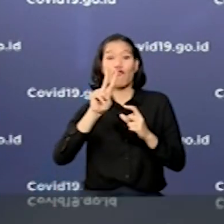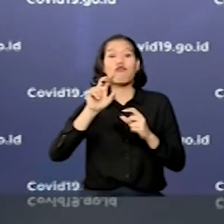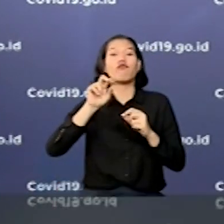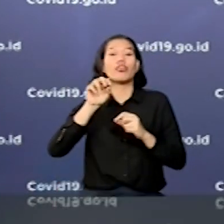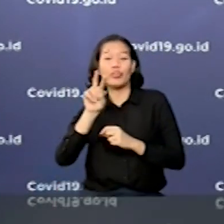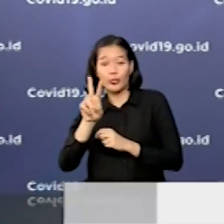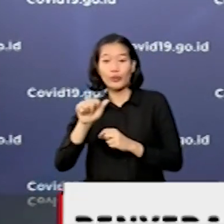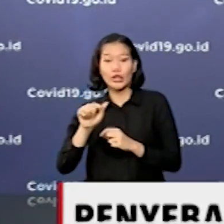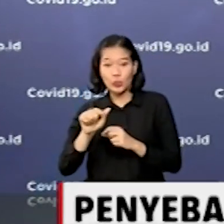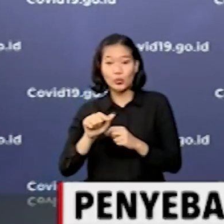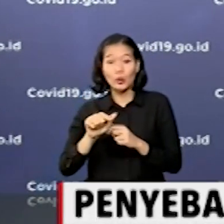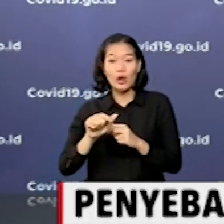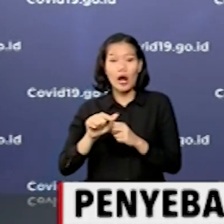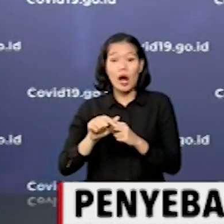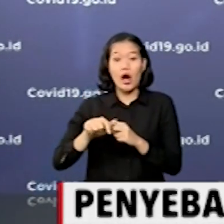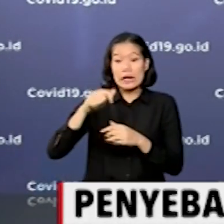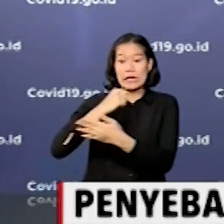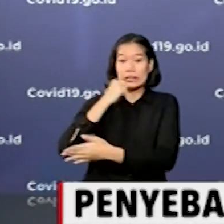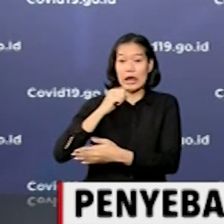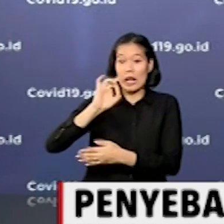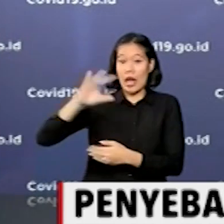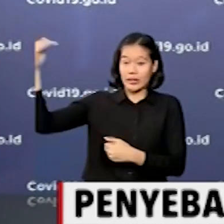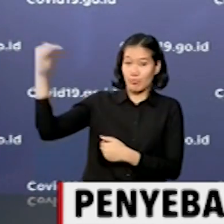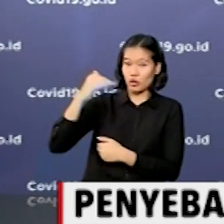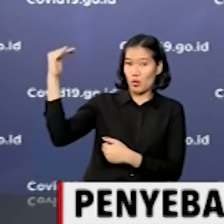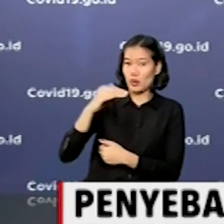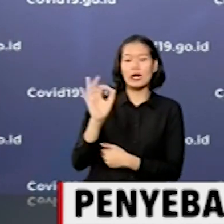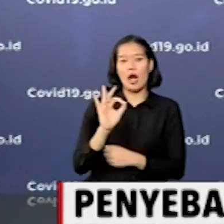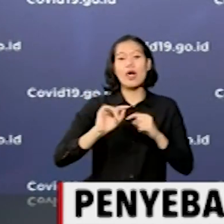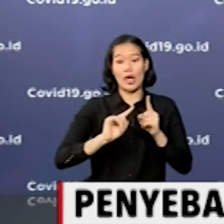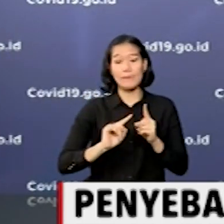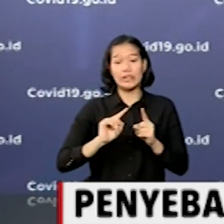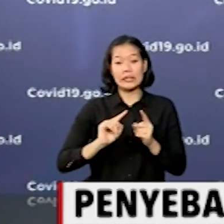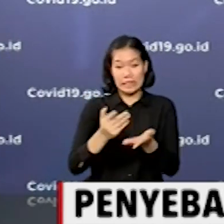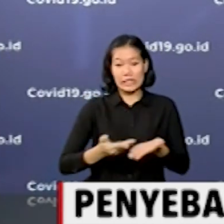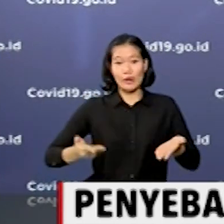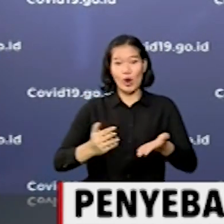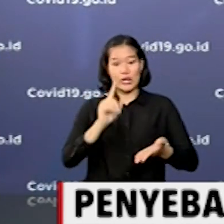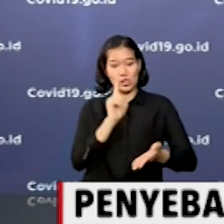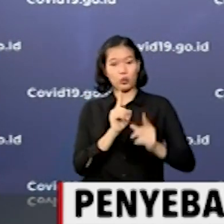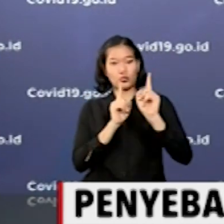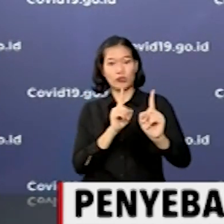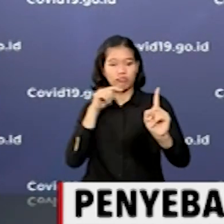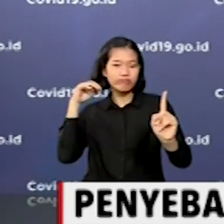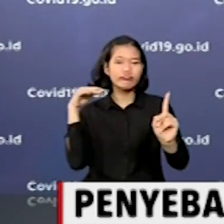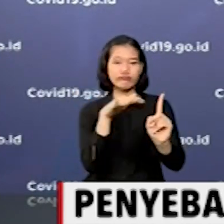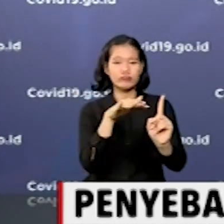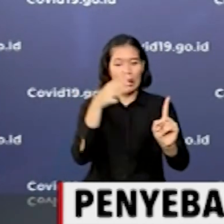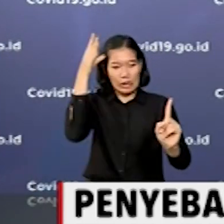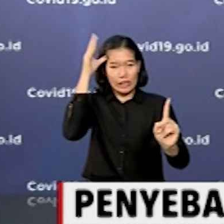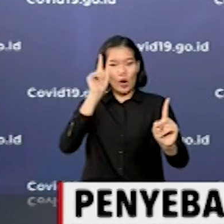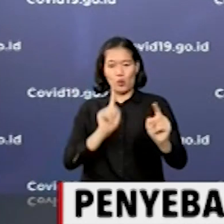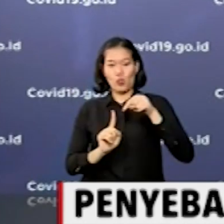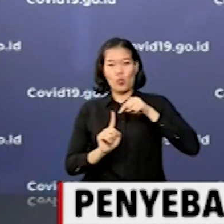penularan saat ini terjadi secara lokal mayoritas terjadi karena kontak dengan pasien atau dengan orang yang tidak diketahui